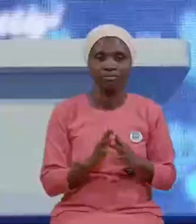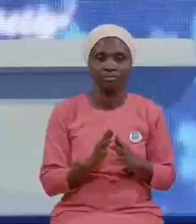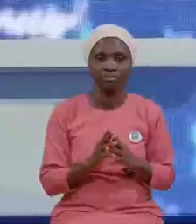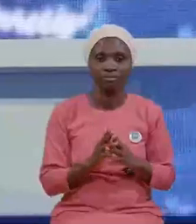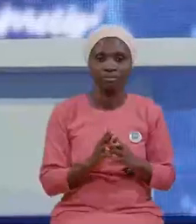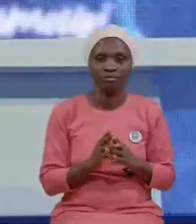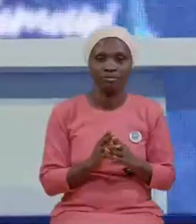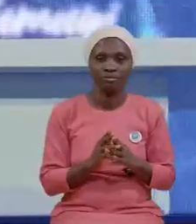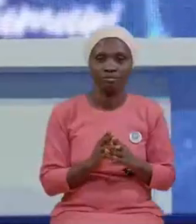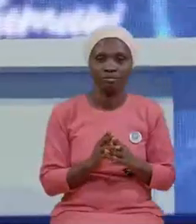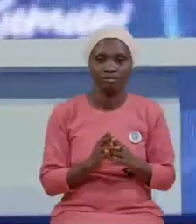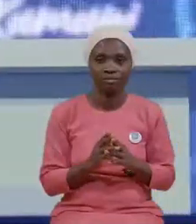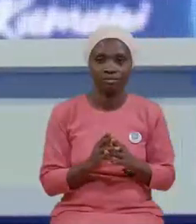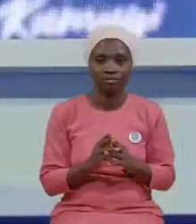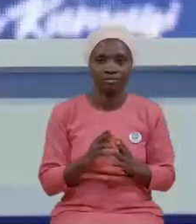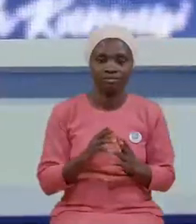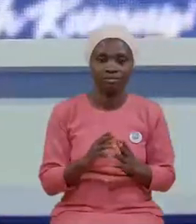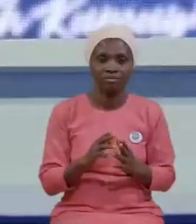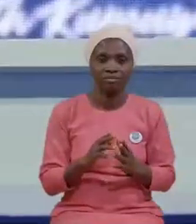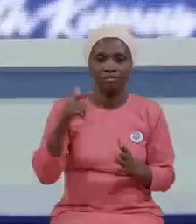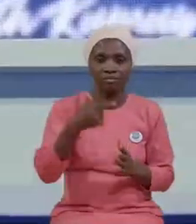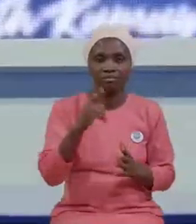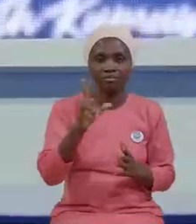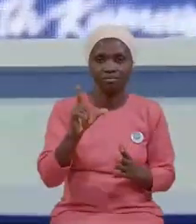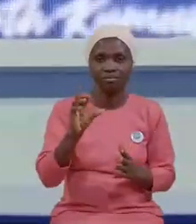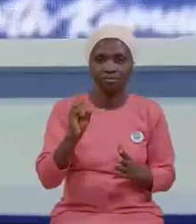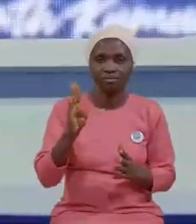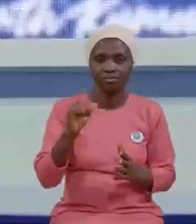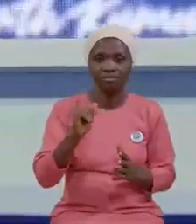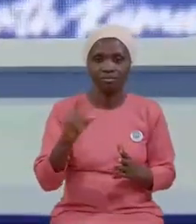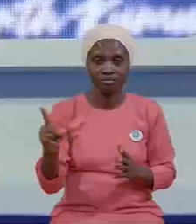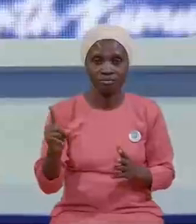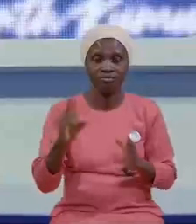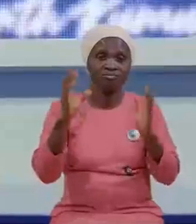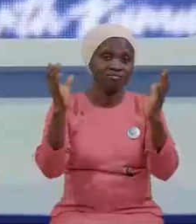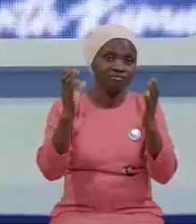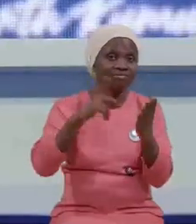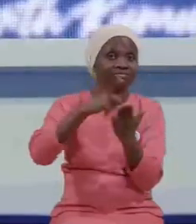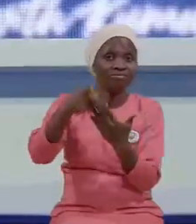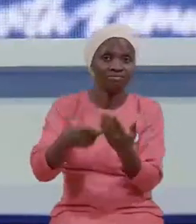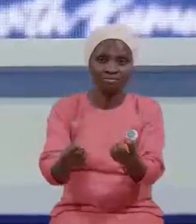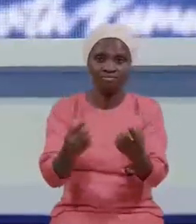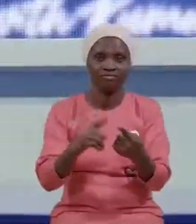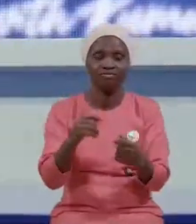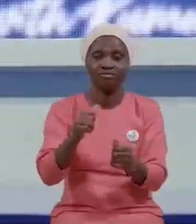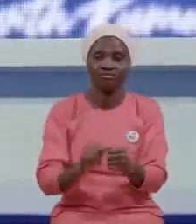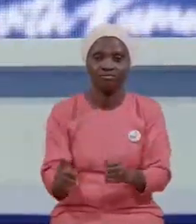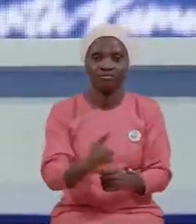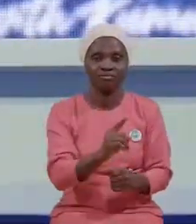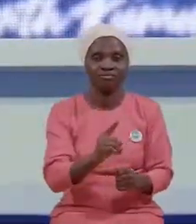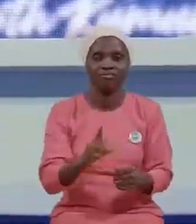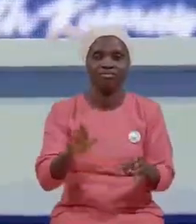La croisade mondiale. Parvenant à chacun. Avec puissance. Avec